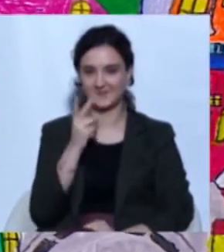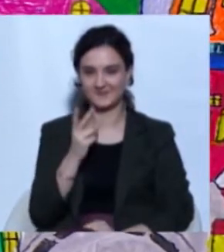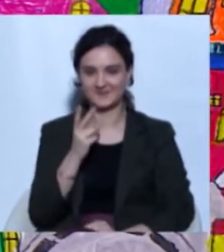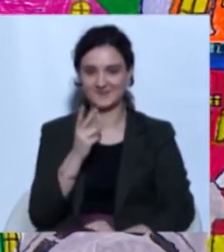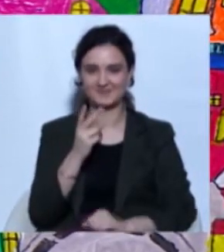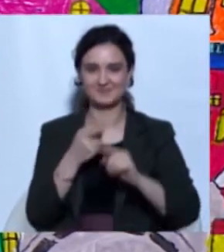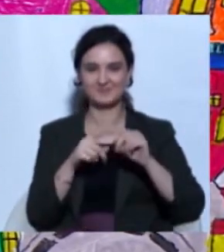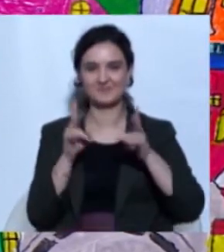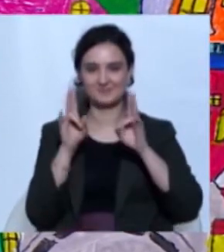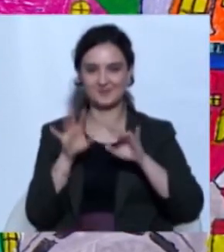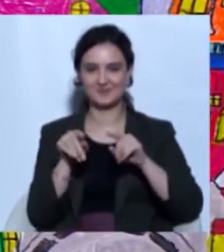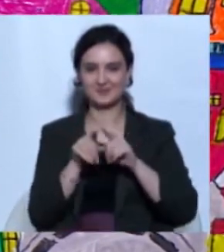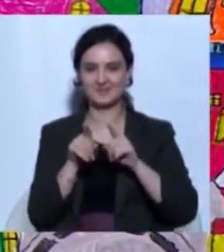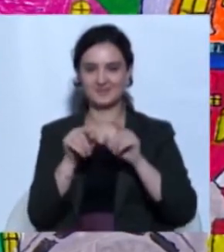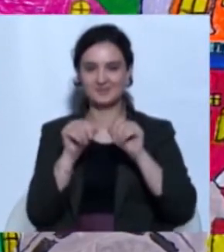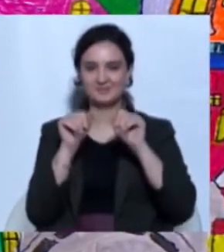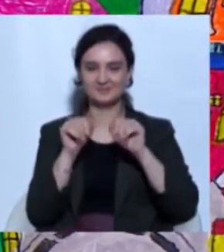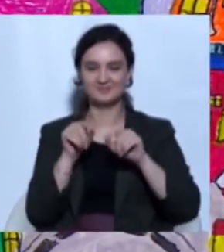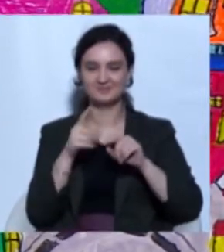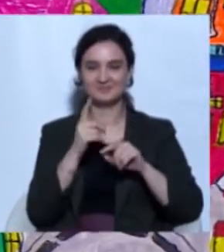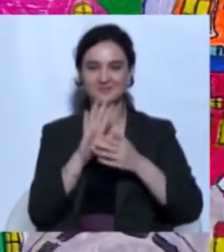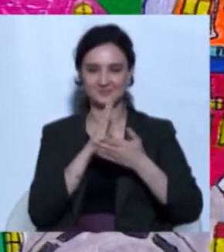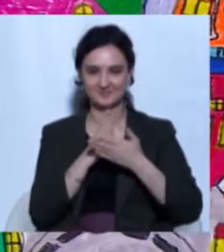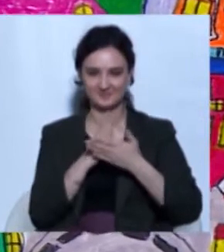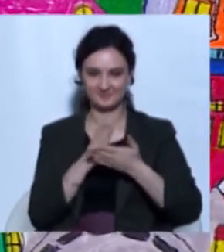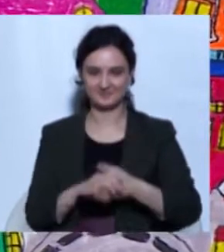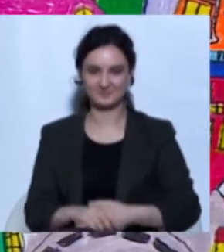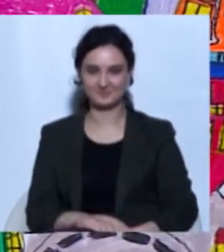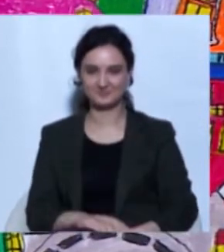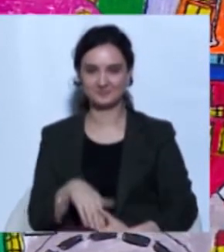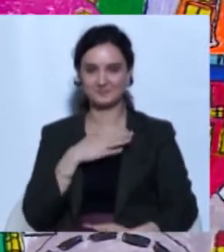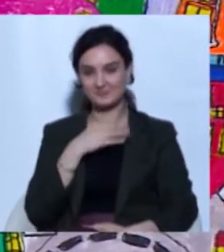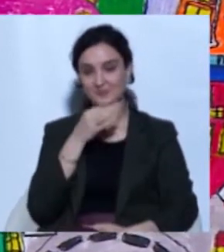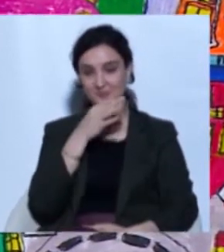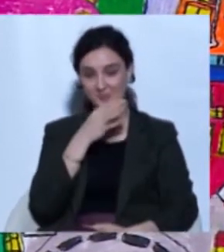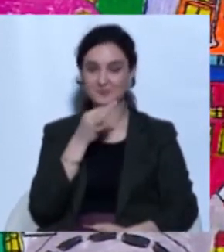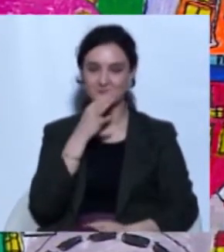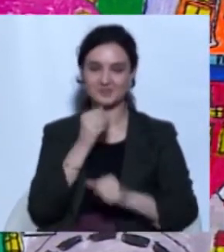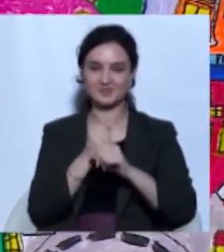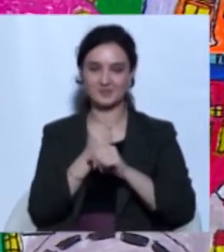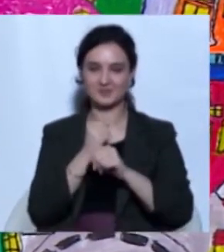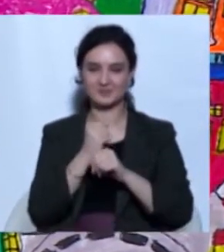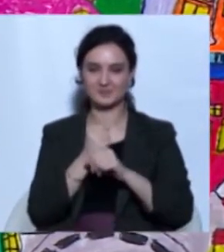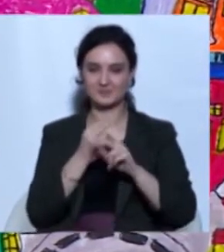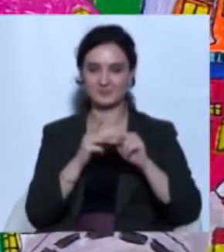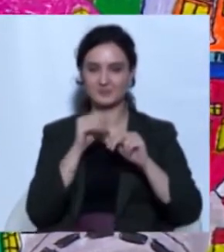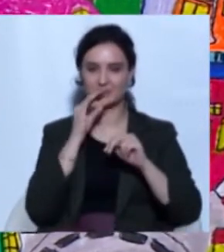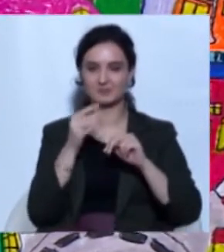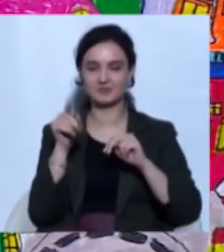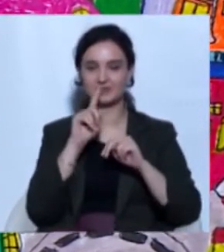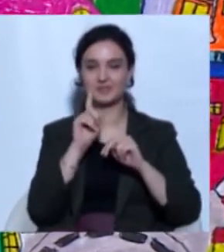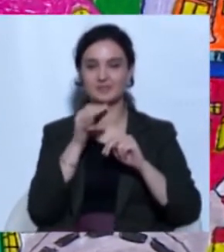ვიფიქრე დავტოვოთ ესეთი ფორმა აი რატო არა რატო არა ჩვენ მოგწონს, მოგწონს გავაკეთოთ, ამიტომ გეუბნებით, თქვენ